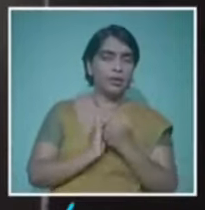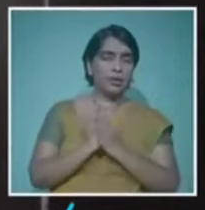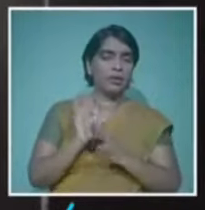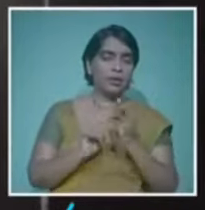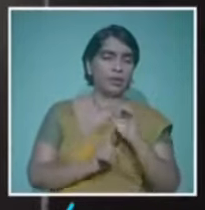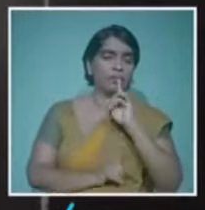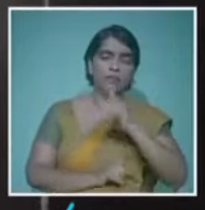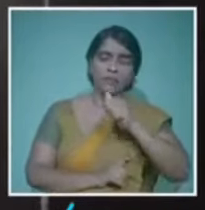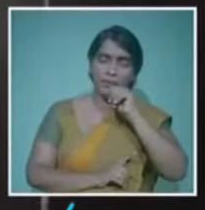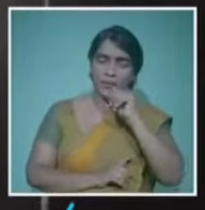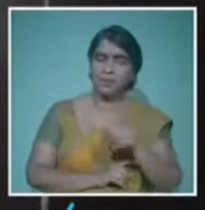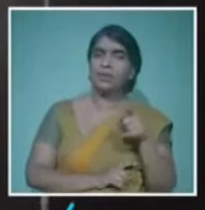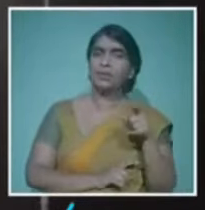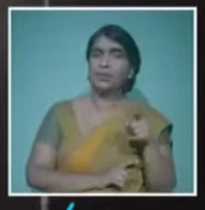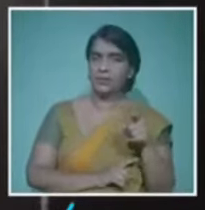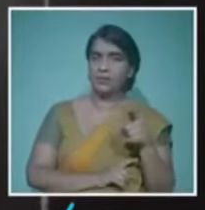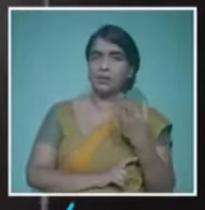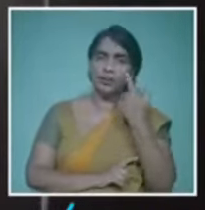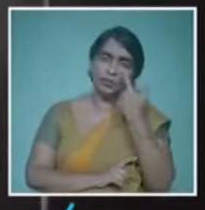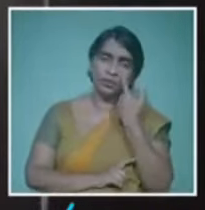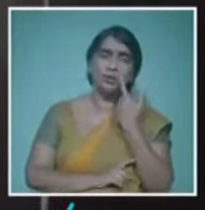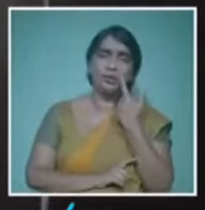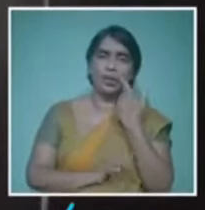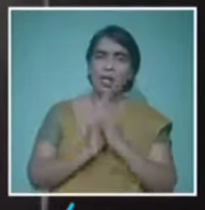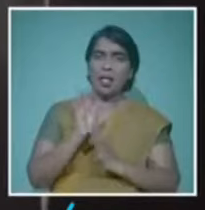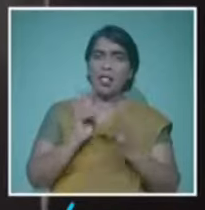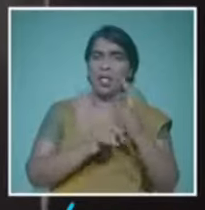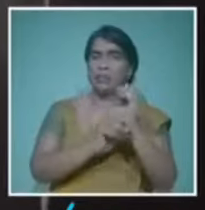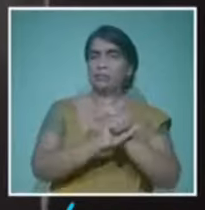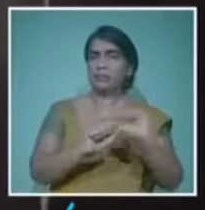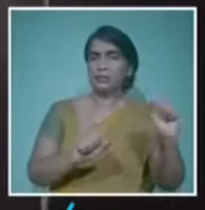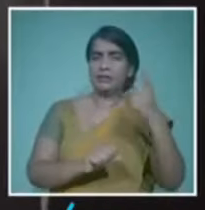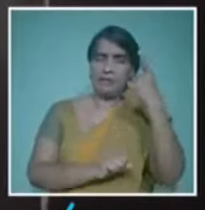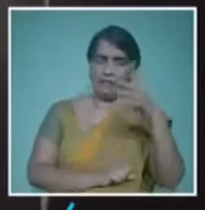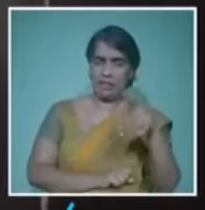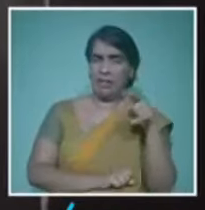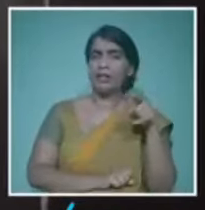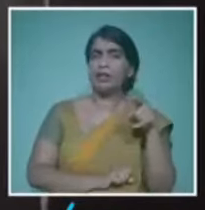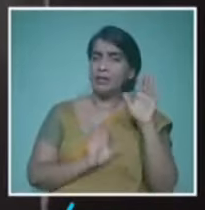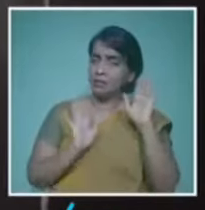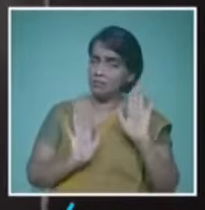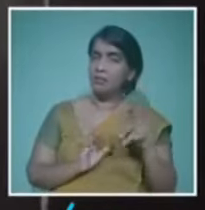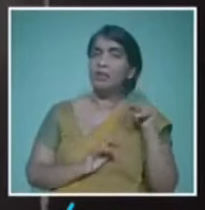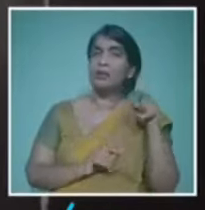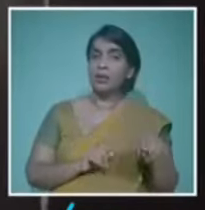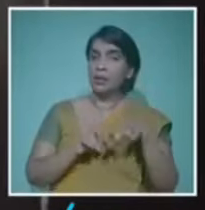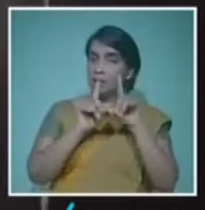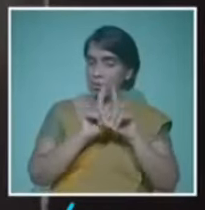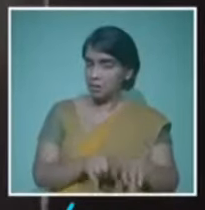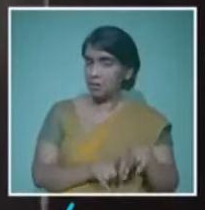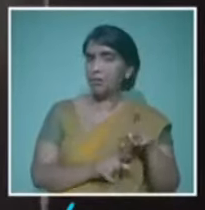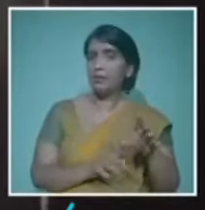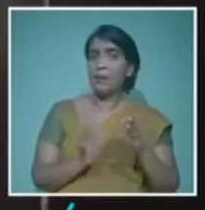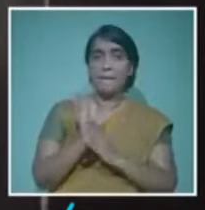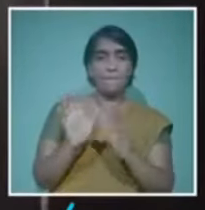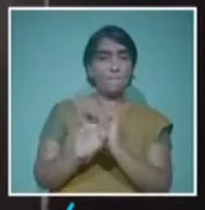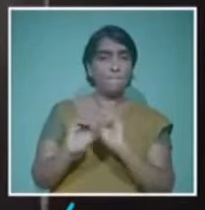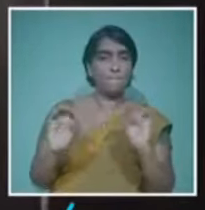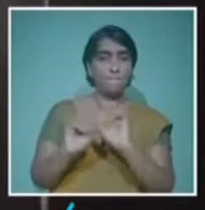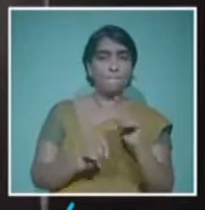ඉල්ලීමක් කරනවා අනිවාර්යයෙන්ම කනගාටු වීම ඇමතුමා මේ අවස්ථාවේදී නැති එක. නමුත් මේ විදිහට